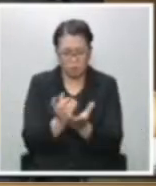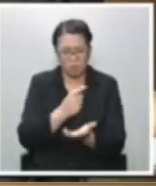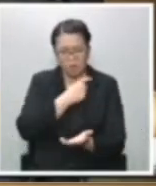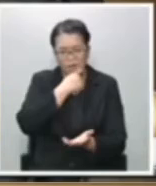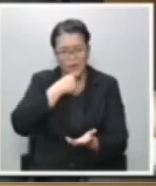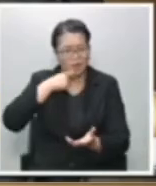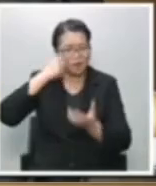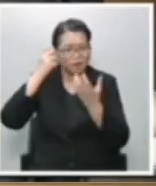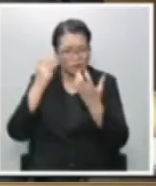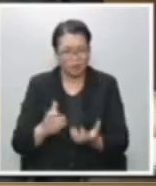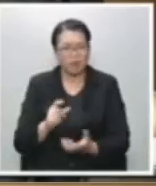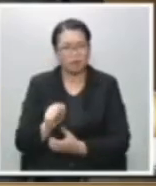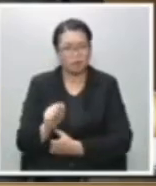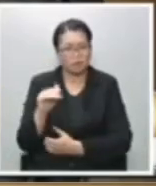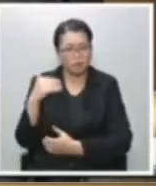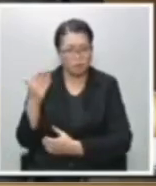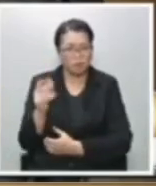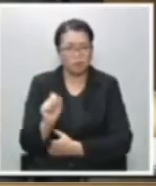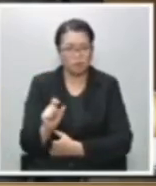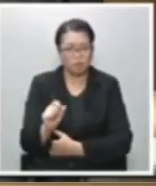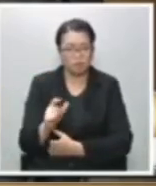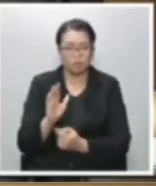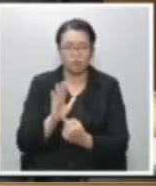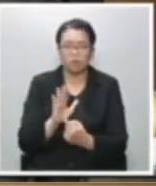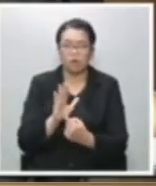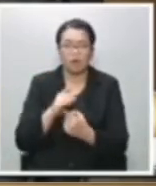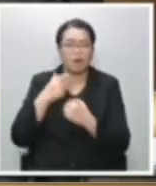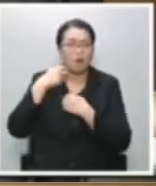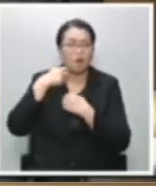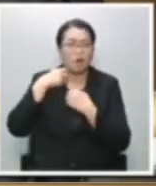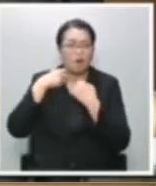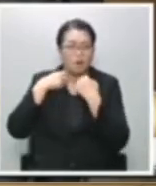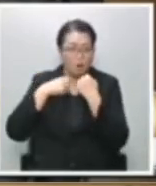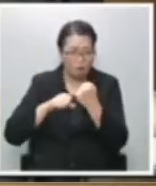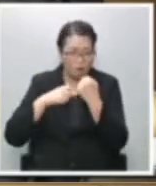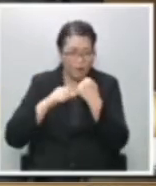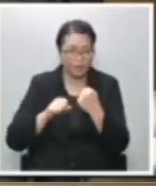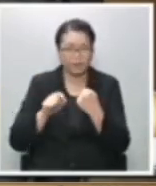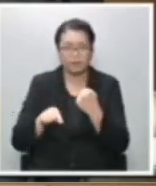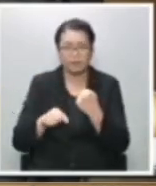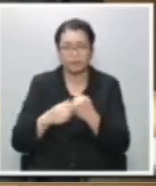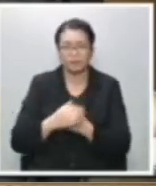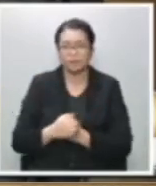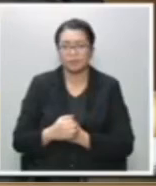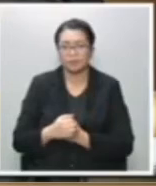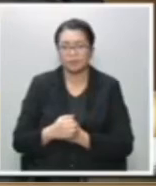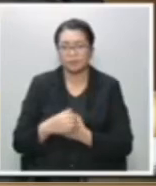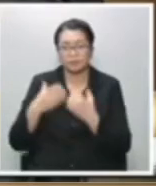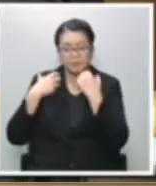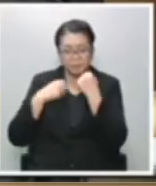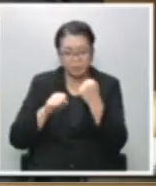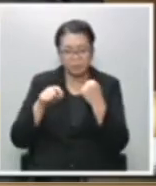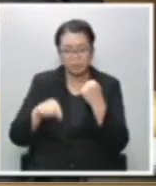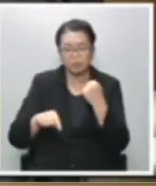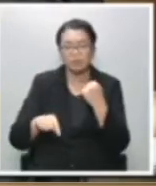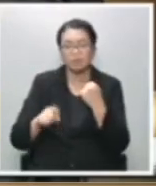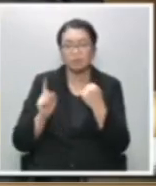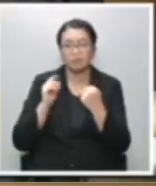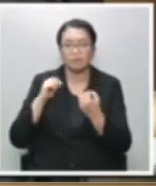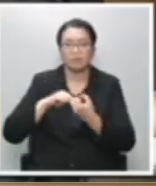านี้กระผมขอเรียนเรื่องของอ้อยสักเล็กน้อยในปีนี้สถานการณ์เนื่องจากฝ